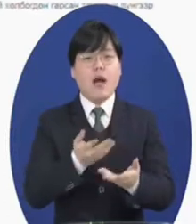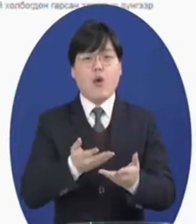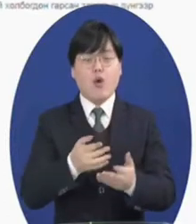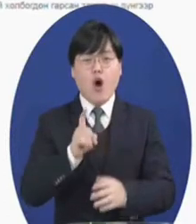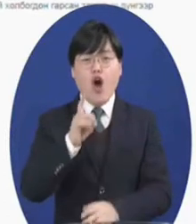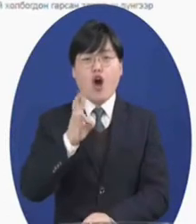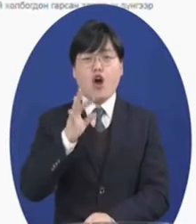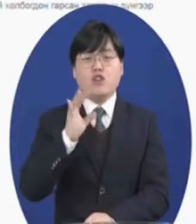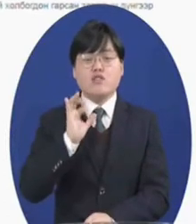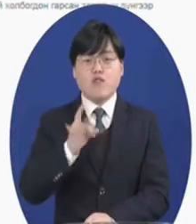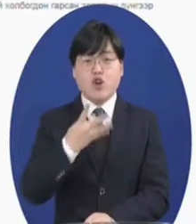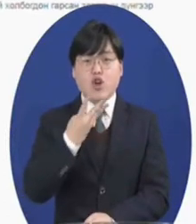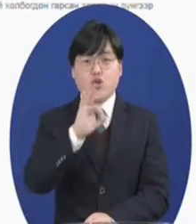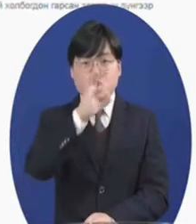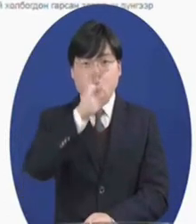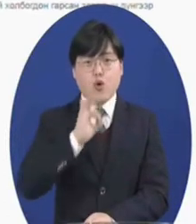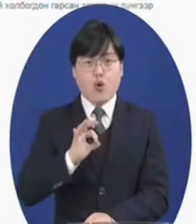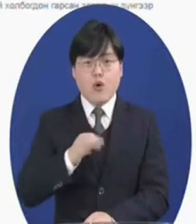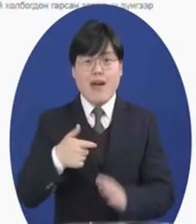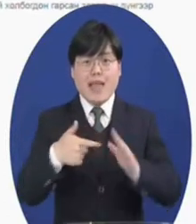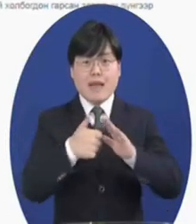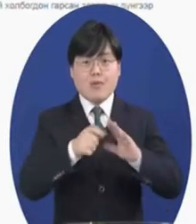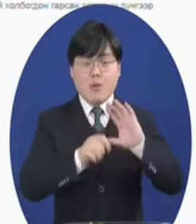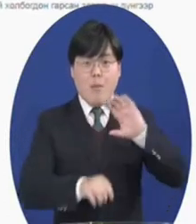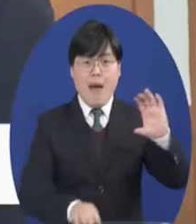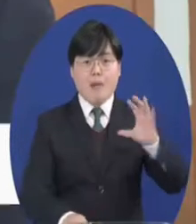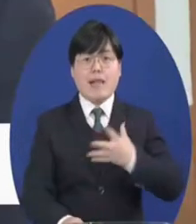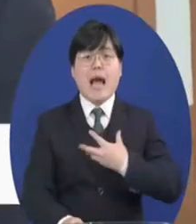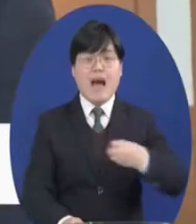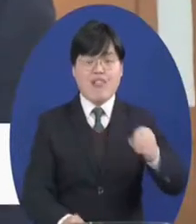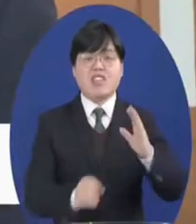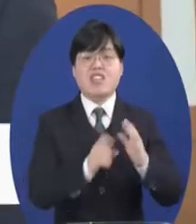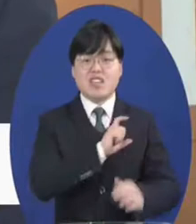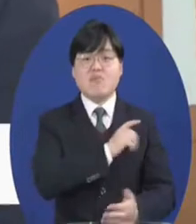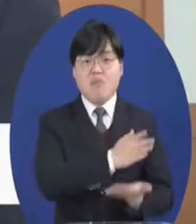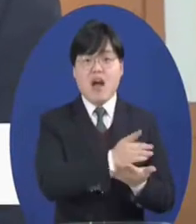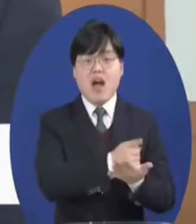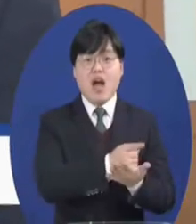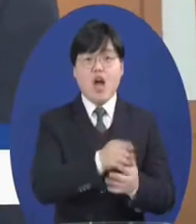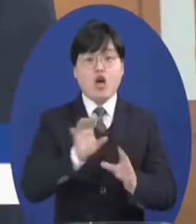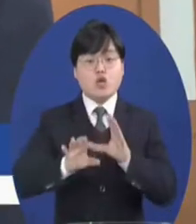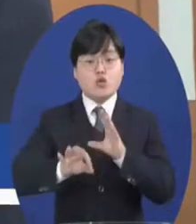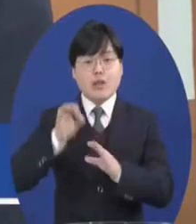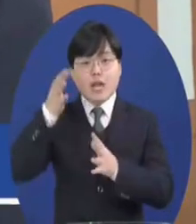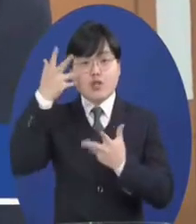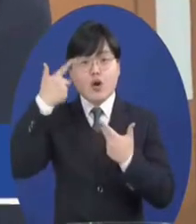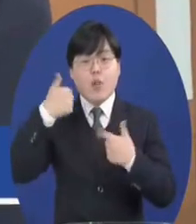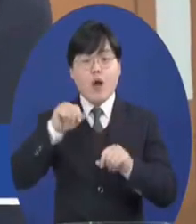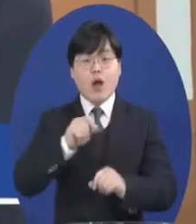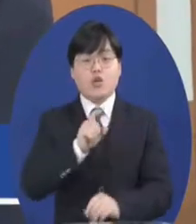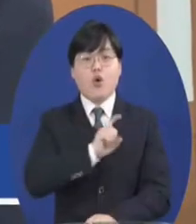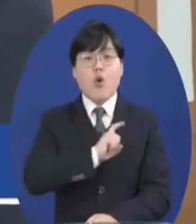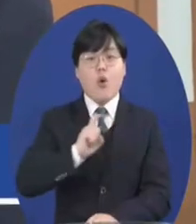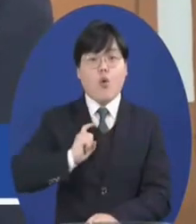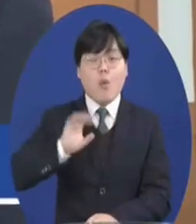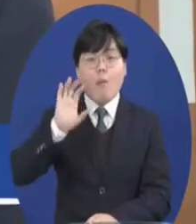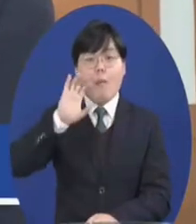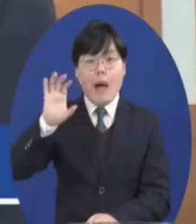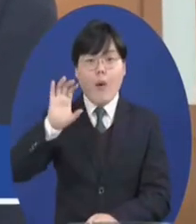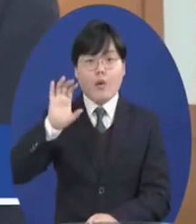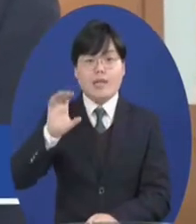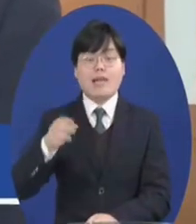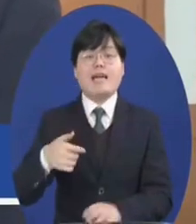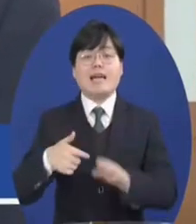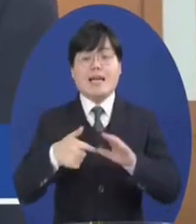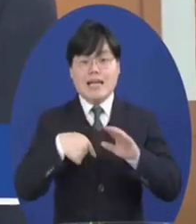дагуу хонжирын 40% татврын ерөнхий газар суудаг авдаг байна. Суглааг зохион байгуулж байгаа одоо хуулийн этгээд буюу хувь хүн суудаг